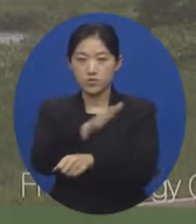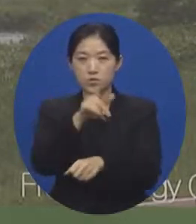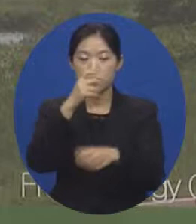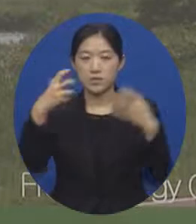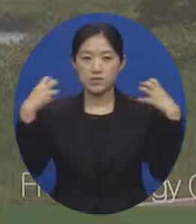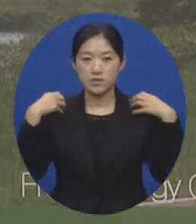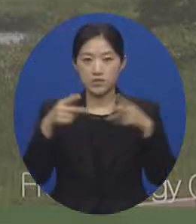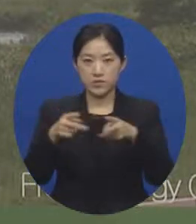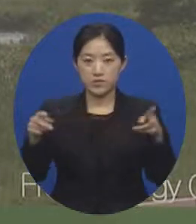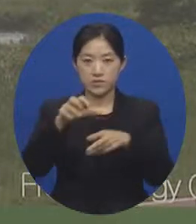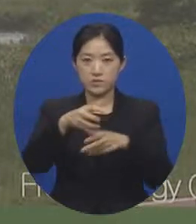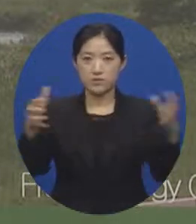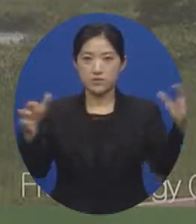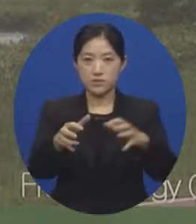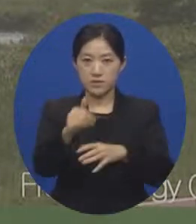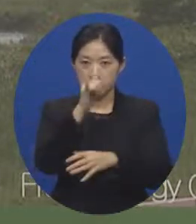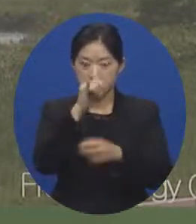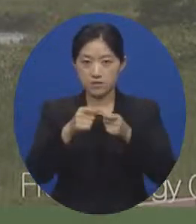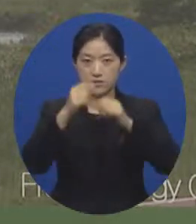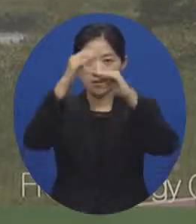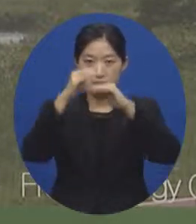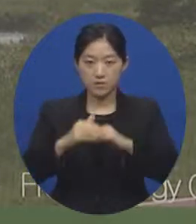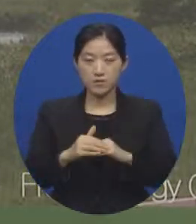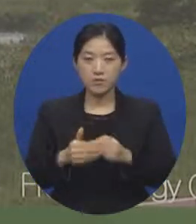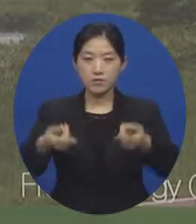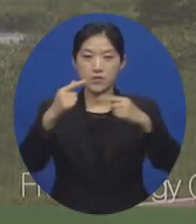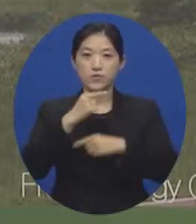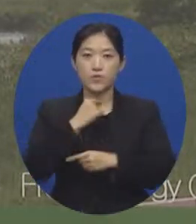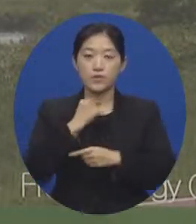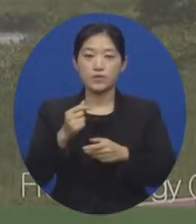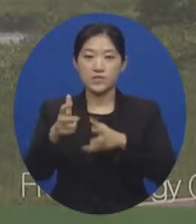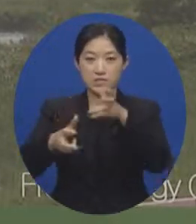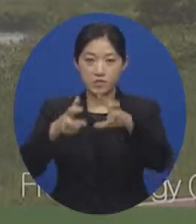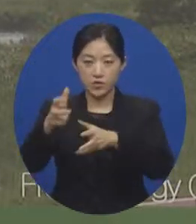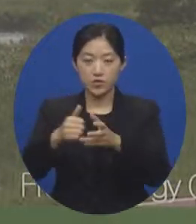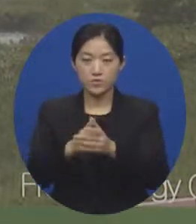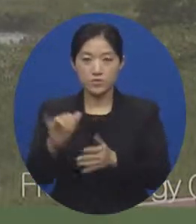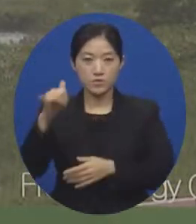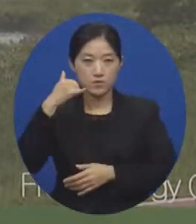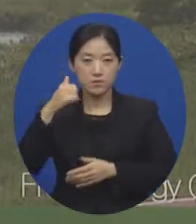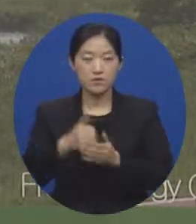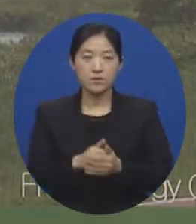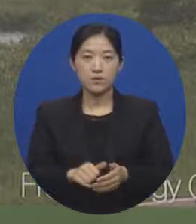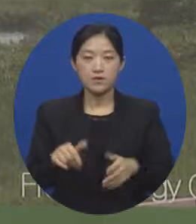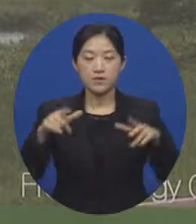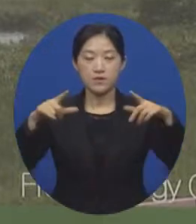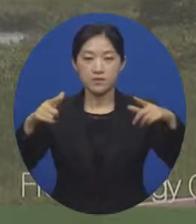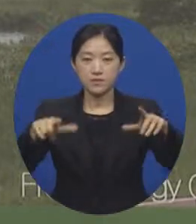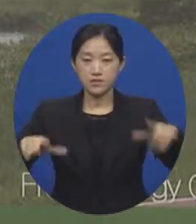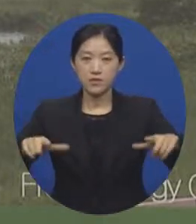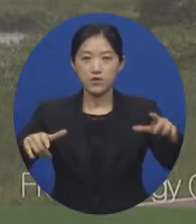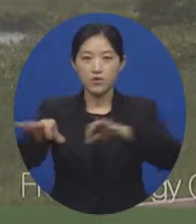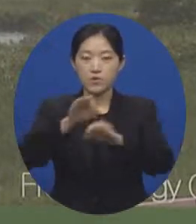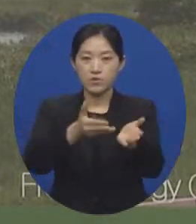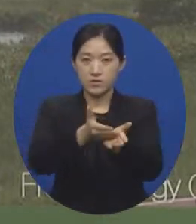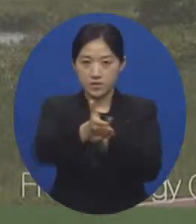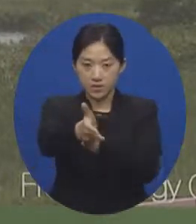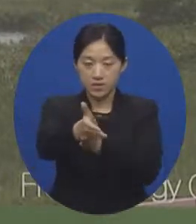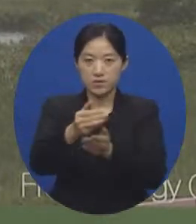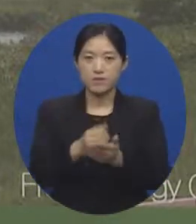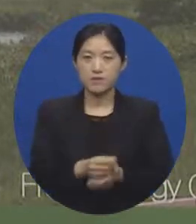오산시청 무량기실에서 실시하는데요. 자세한 사항이나 참여를 원하시는 기업은 오산시 지역경제과